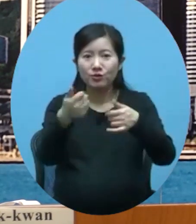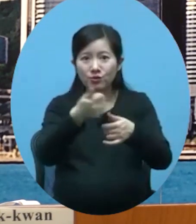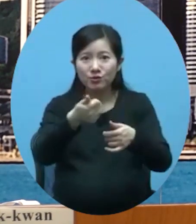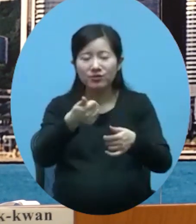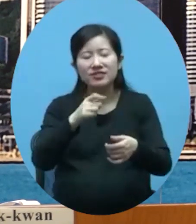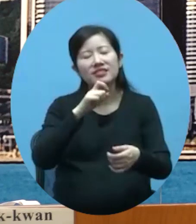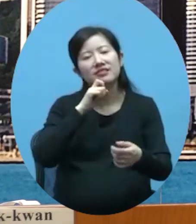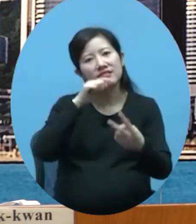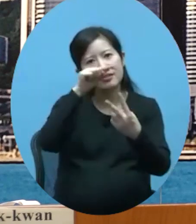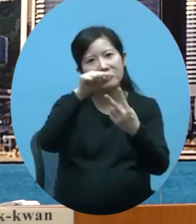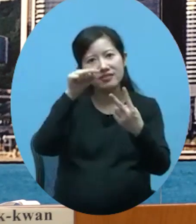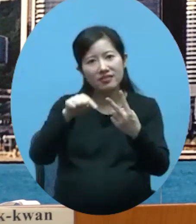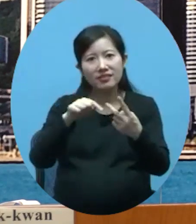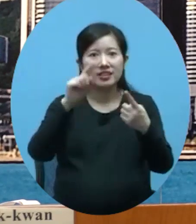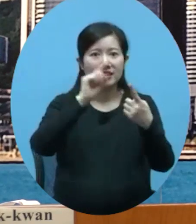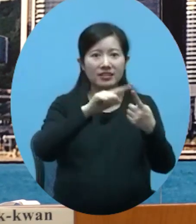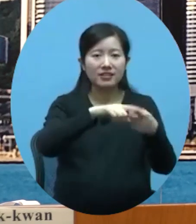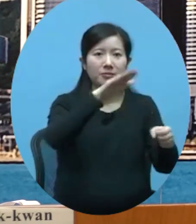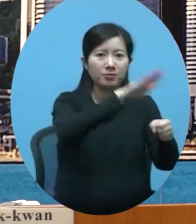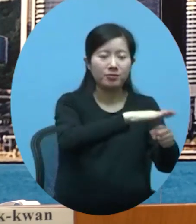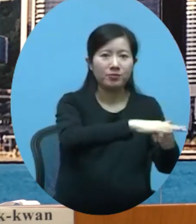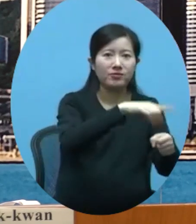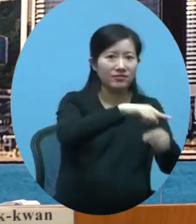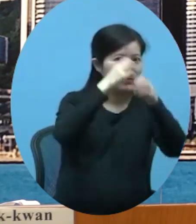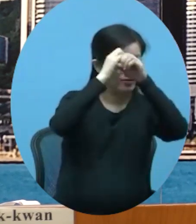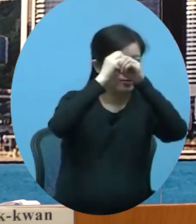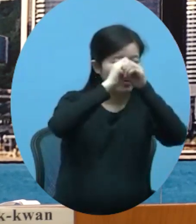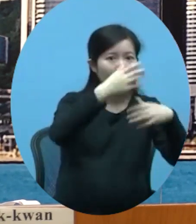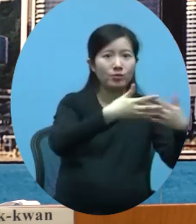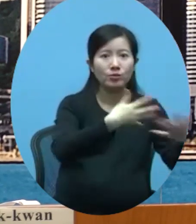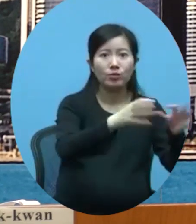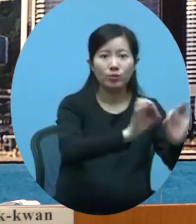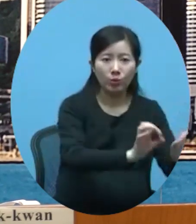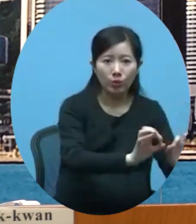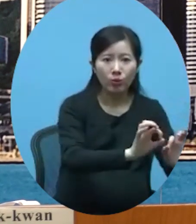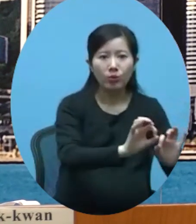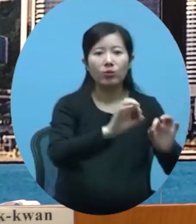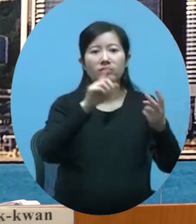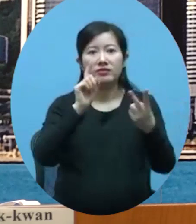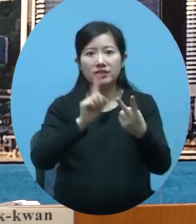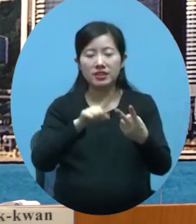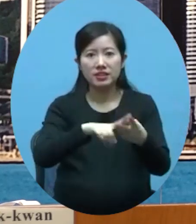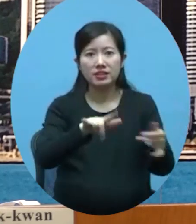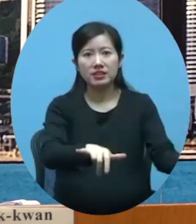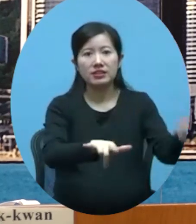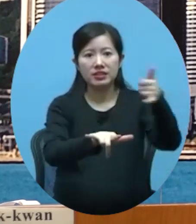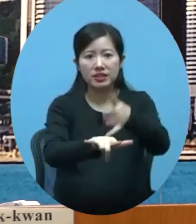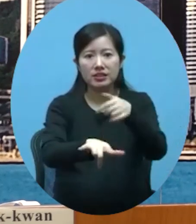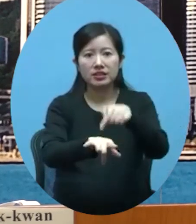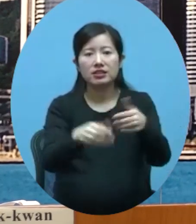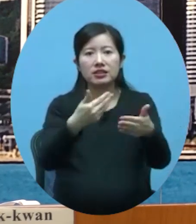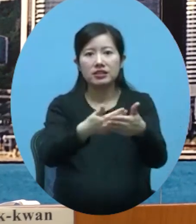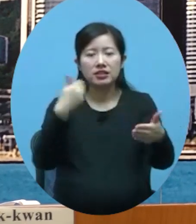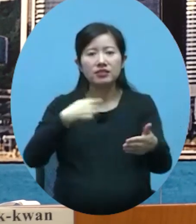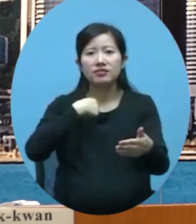第一一個就是日本當局安排的測試一定有陰性第二就是他們上機之前一定有一個健康檢查包括